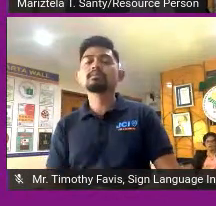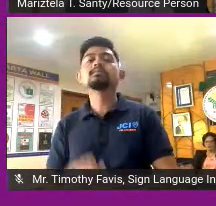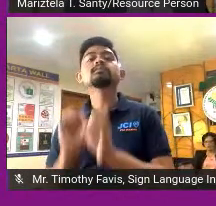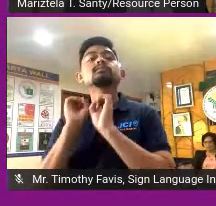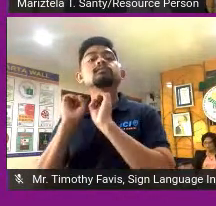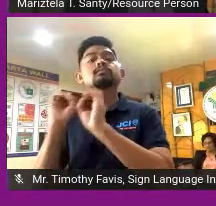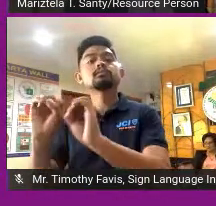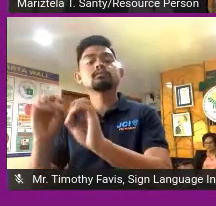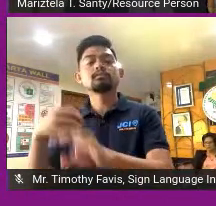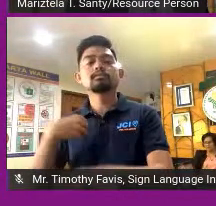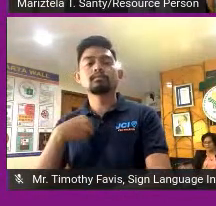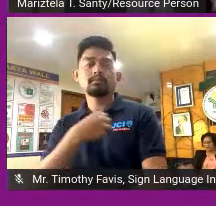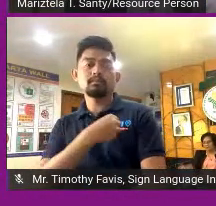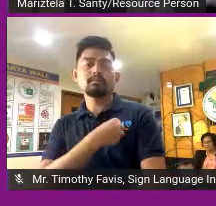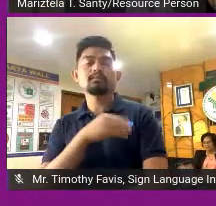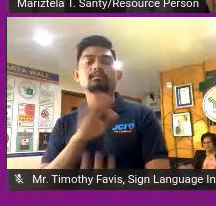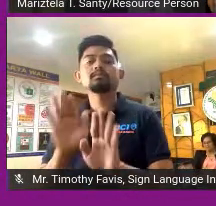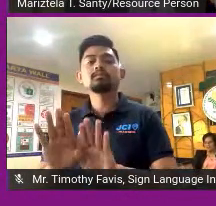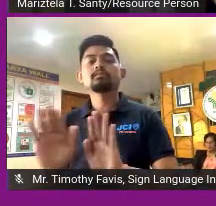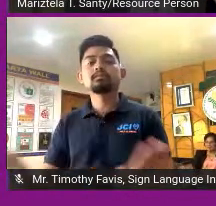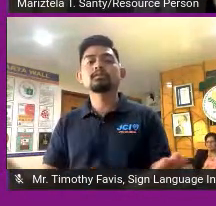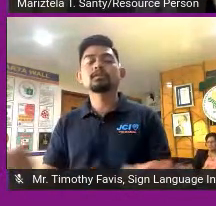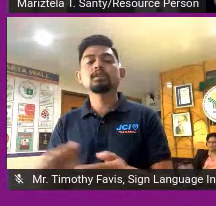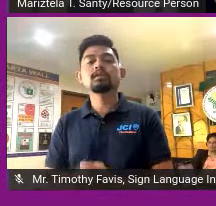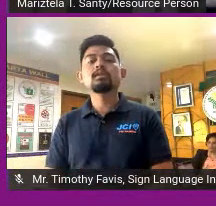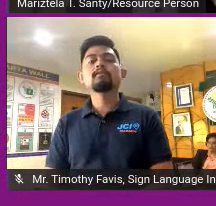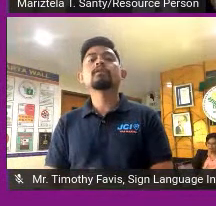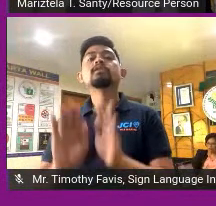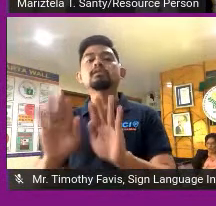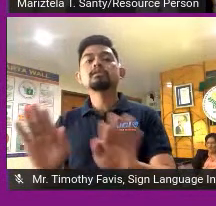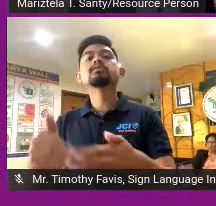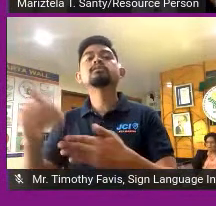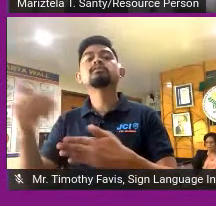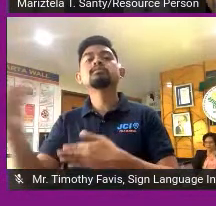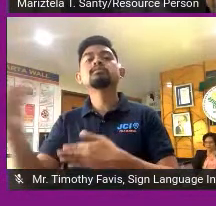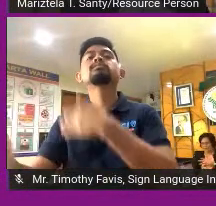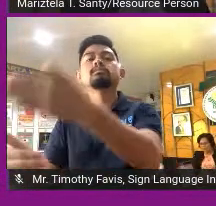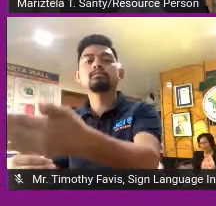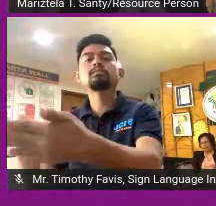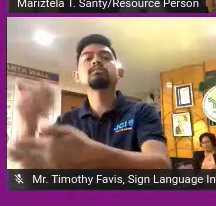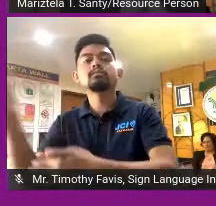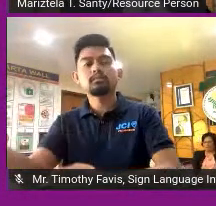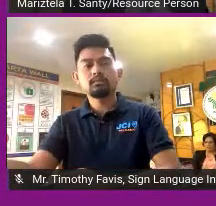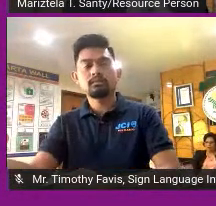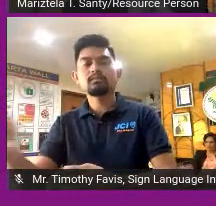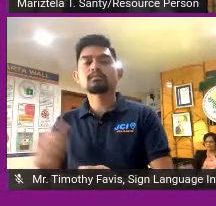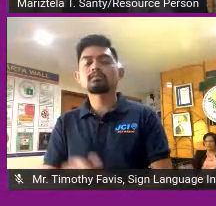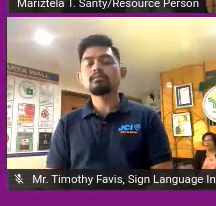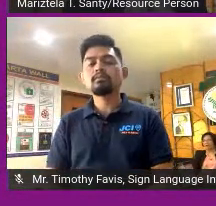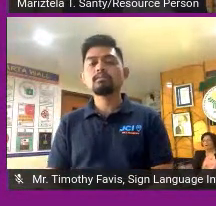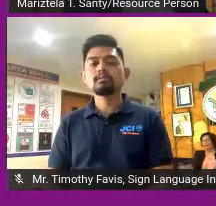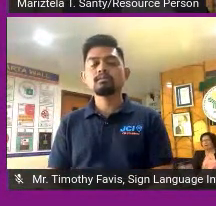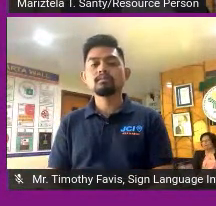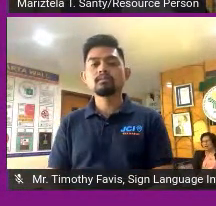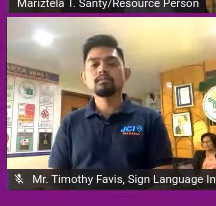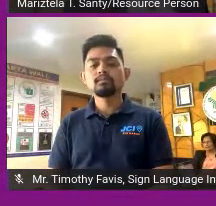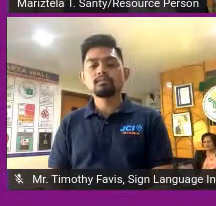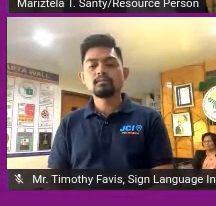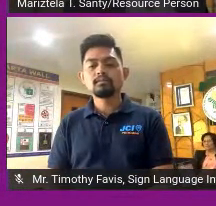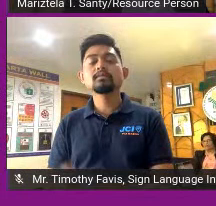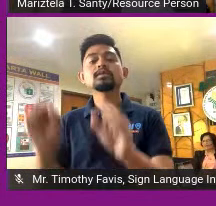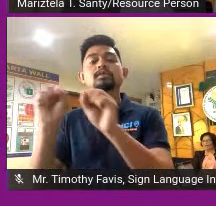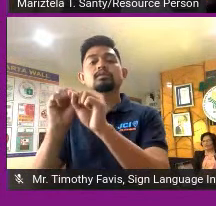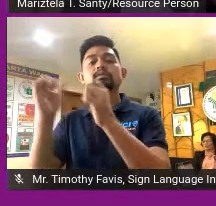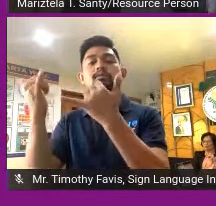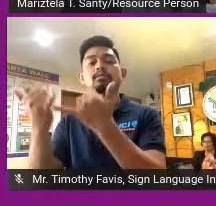teach our children and children's children, may mga manugang ka, may mga ano ka, may mga kasama ka sa